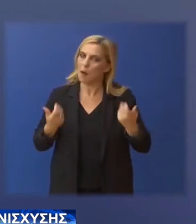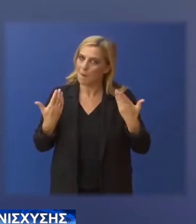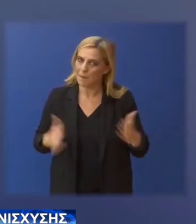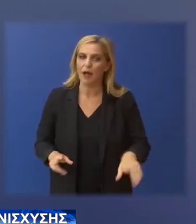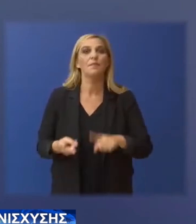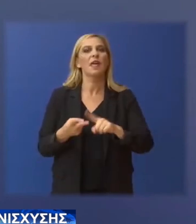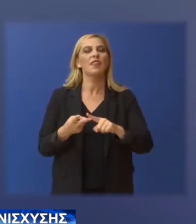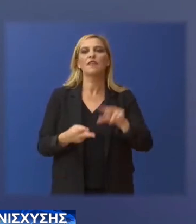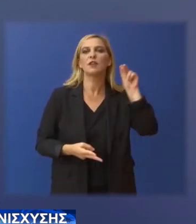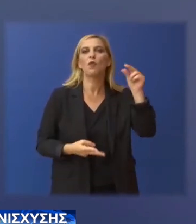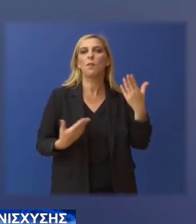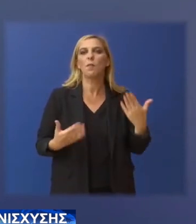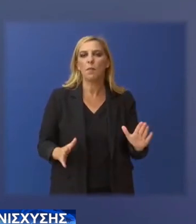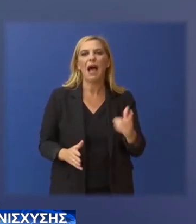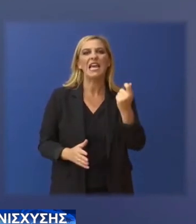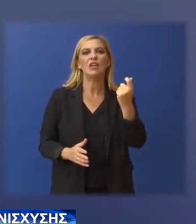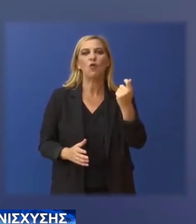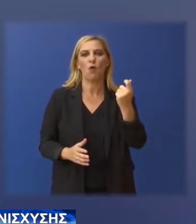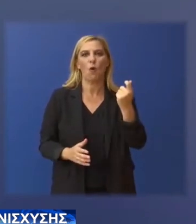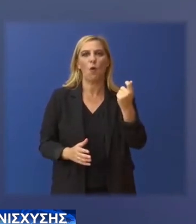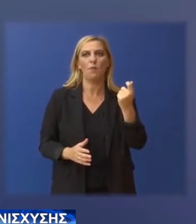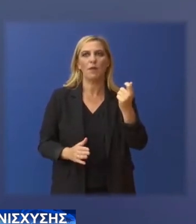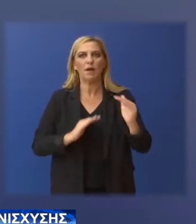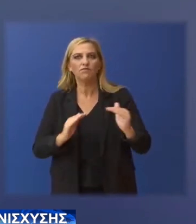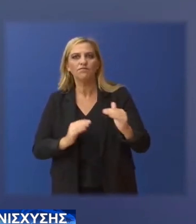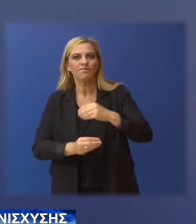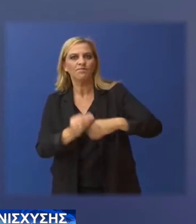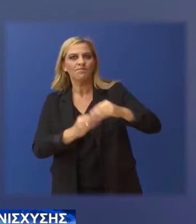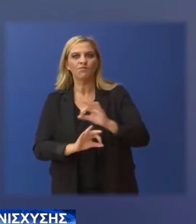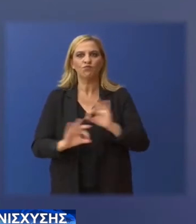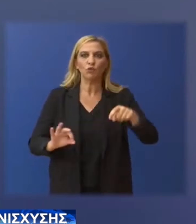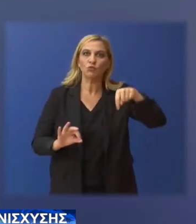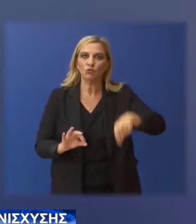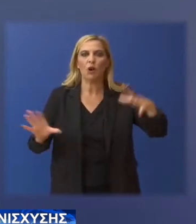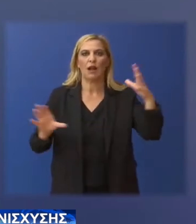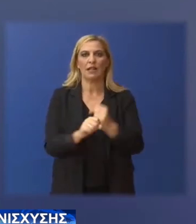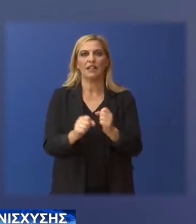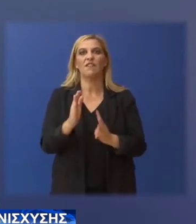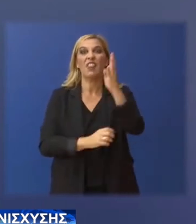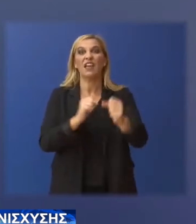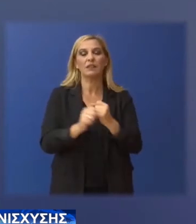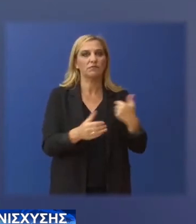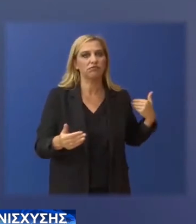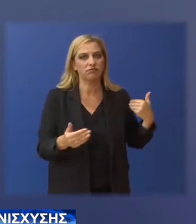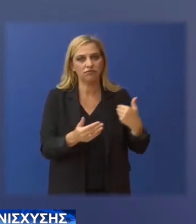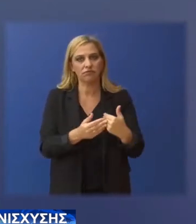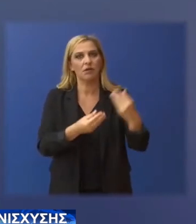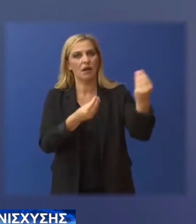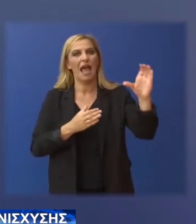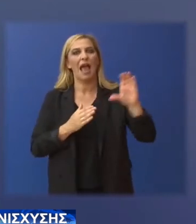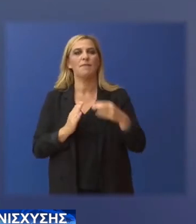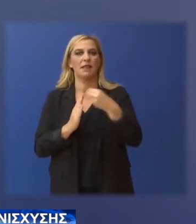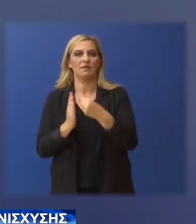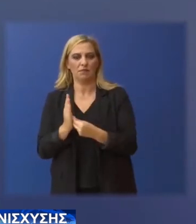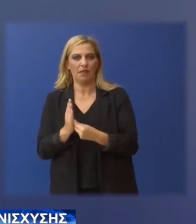στα οικονομικά και τώρα η Ελλάδα ανέκτησε την επενδυτική της βαθμίδα μετά από 14 χρόνια, έχει ρεκόρ εξαγωγών και τη χαμηλότερη ανεργία της